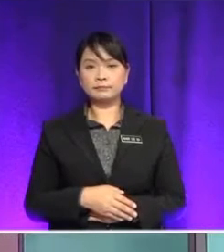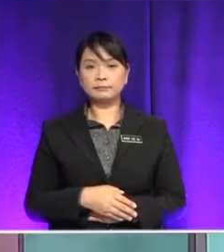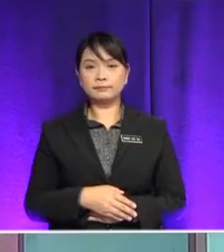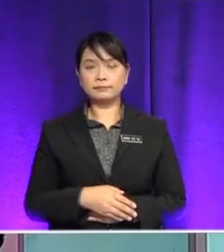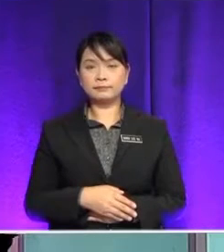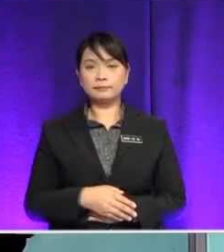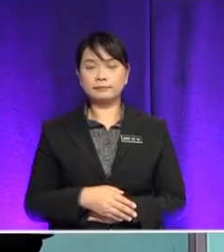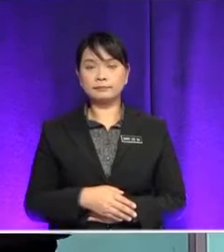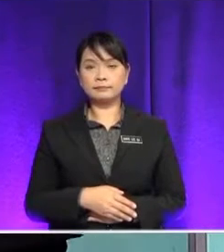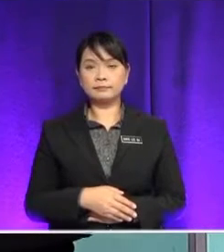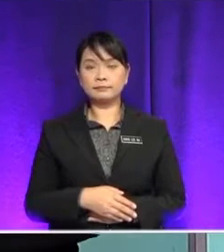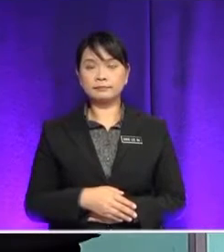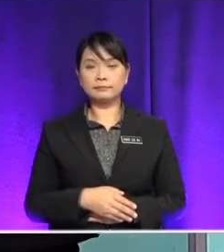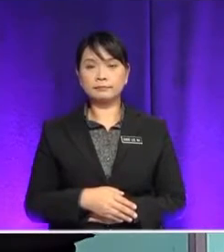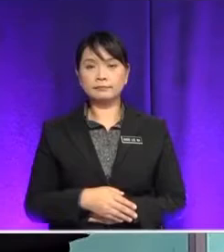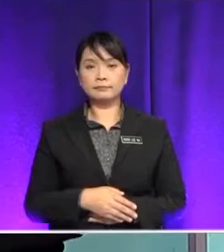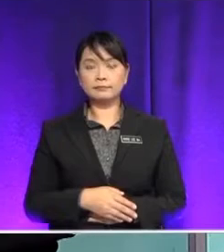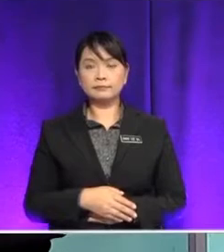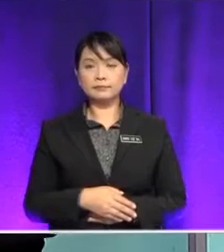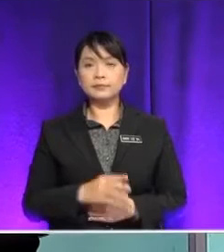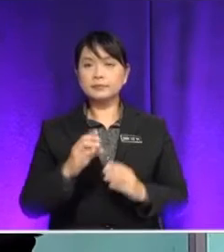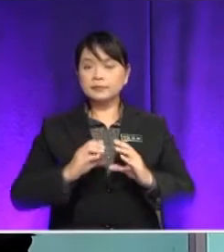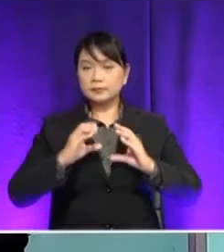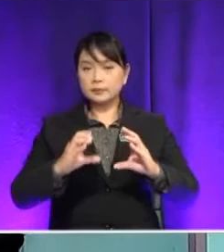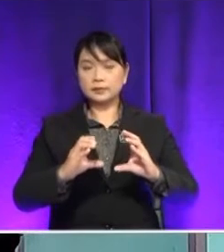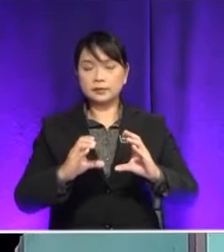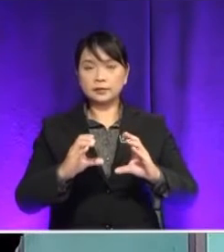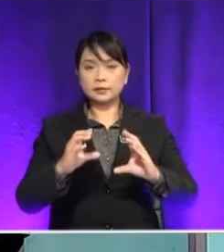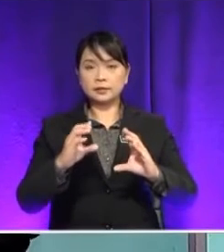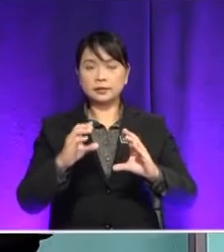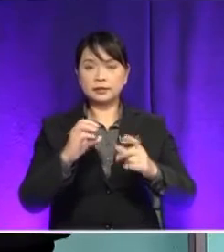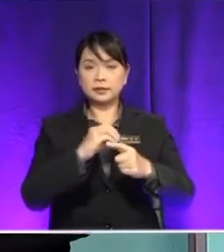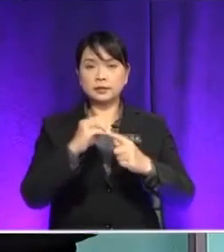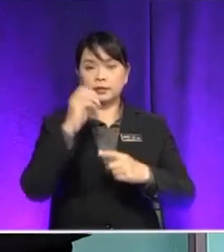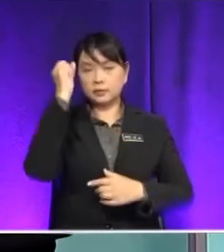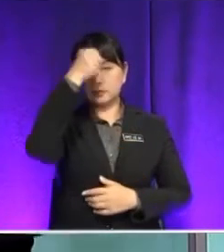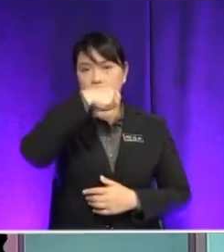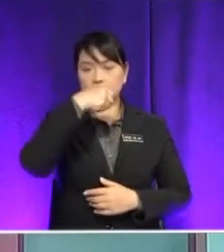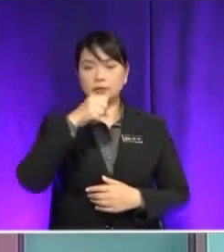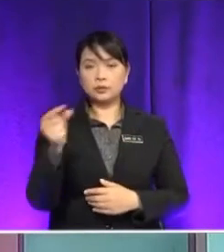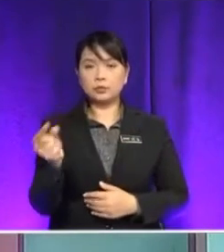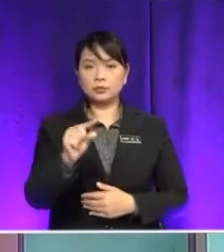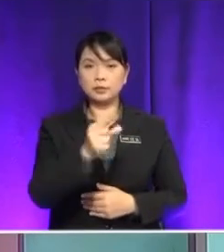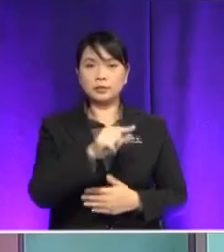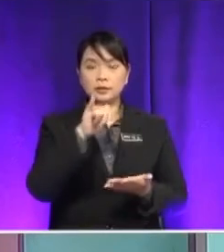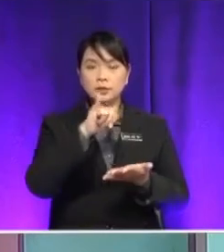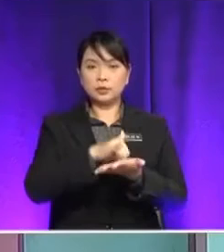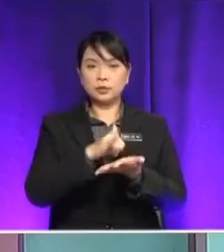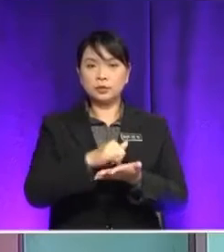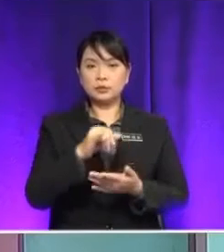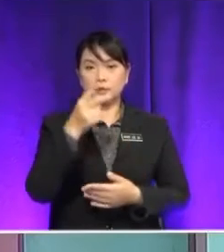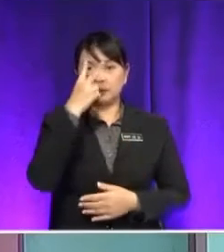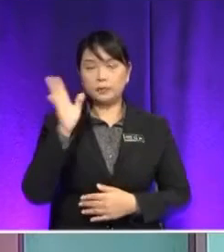tuh di punya hukum di kita Panggil kuliah hukum bagi di punya sifat gelombang tersebut yaitu i